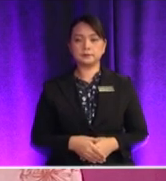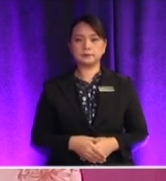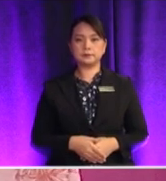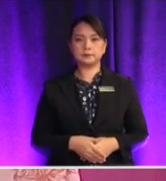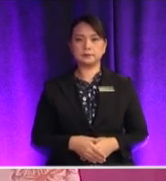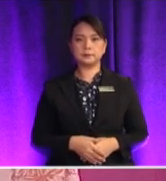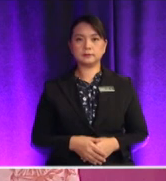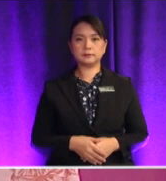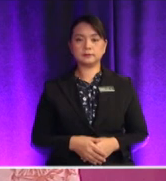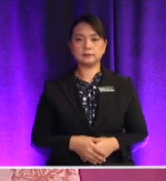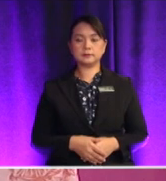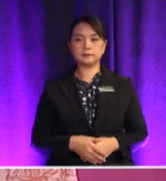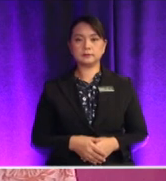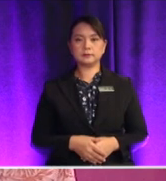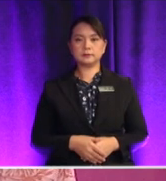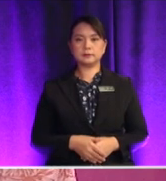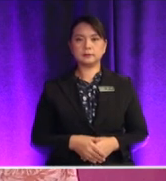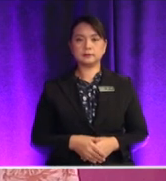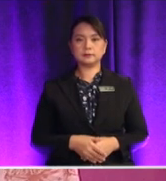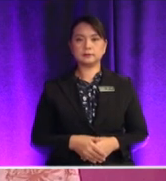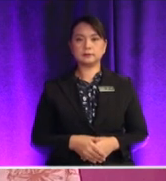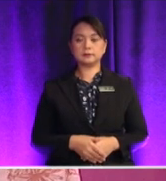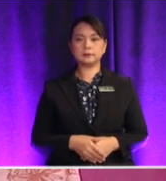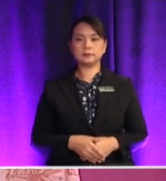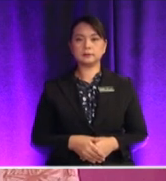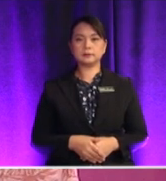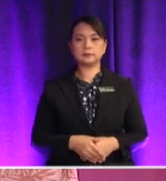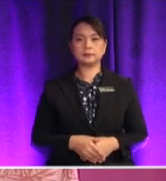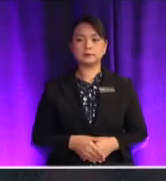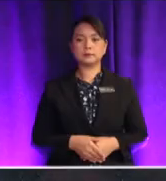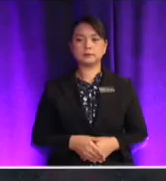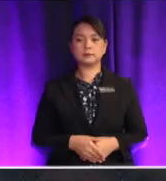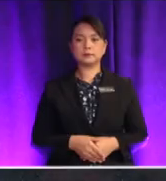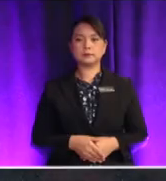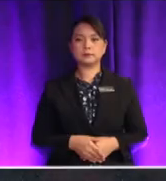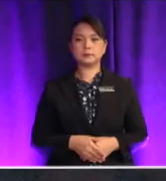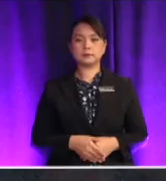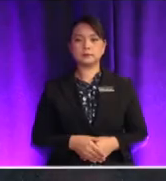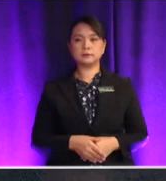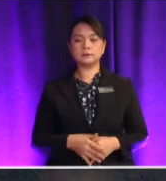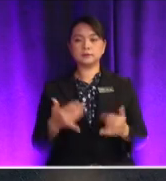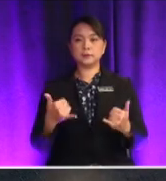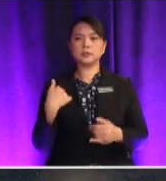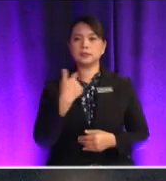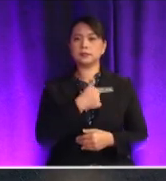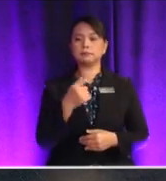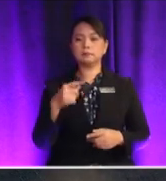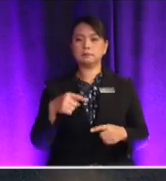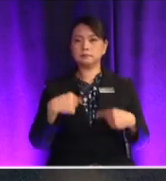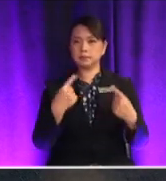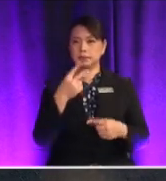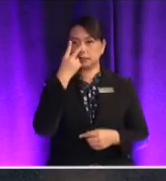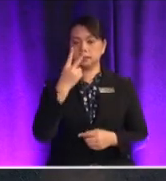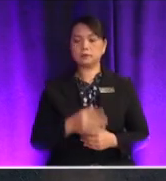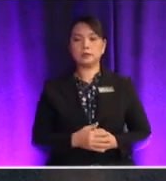mainkan peranan. Yes. Okey. Okey, Akmal. Kita masuk kepada bahagian pentafsiran. Baik. Okey, arahan di sini